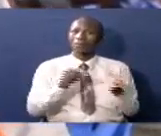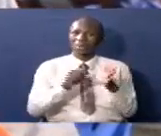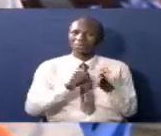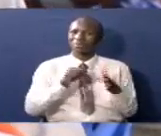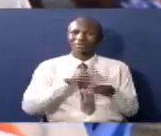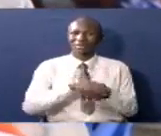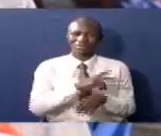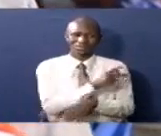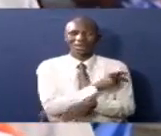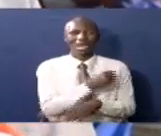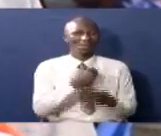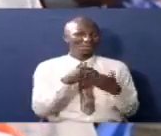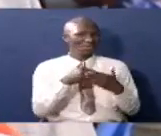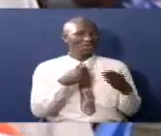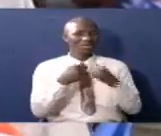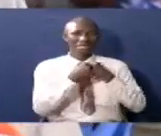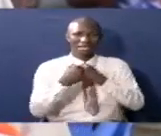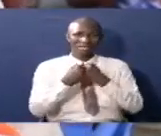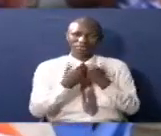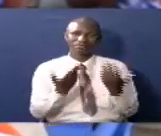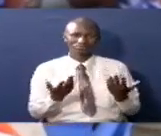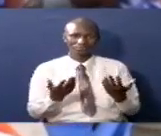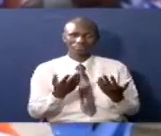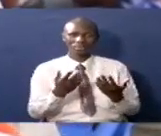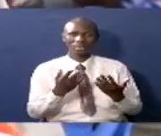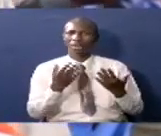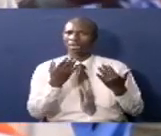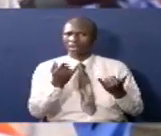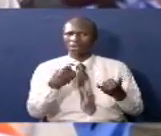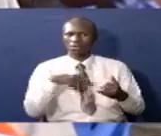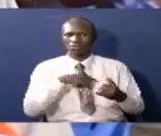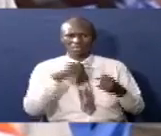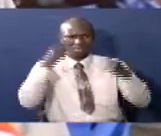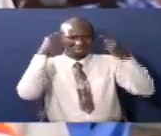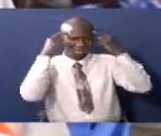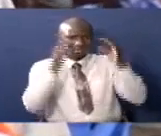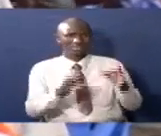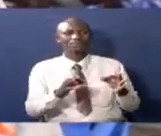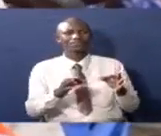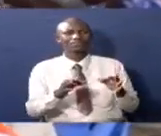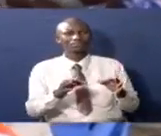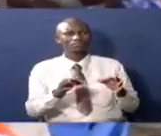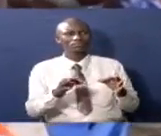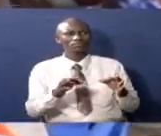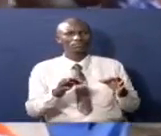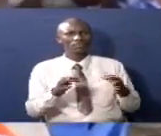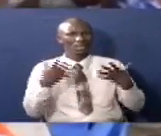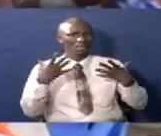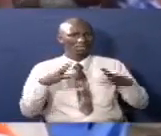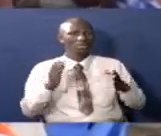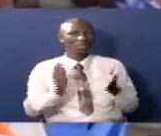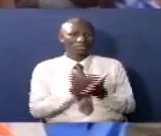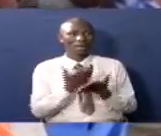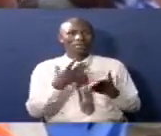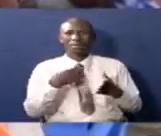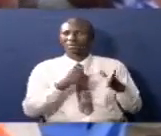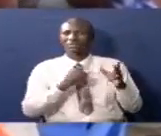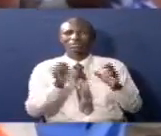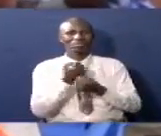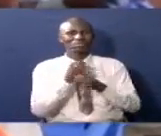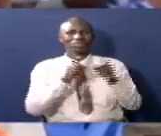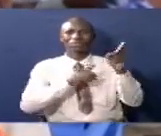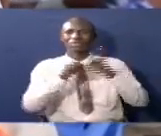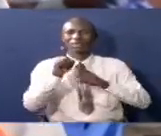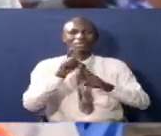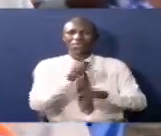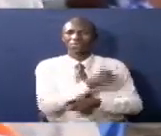wakwata Nzanzo na tunabikiwa bandu wethi ya andu mamu maitu maivika masipiala mba kumena